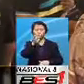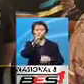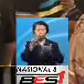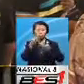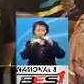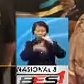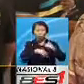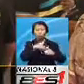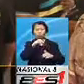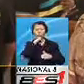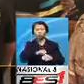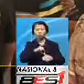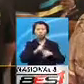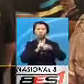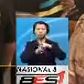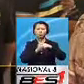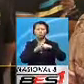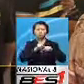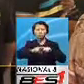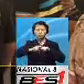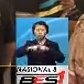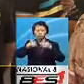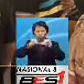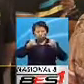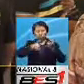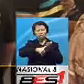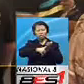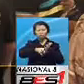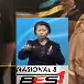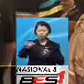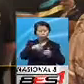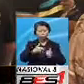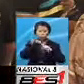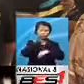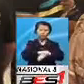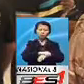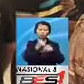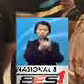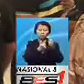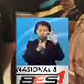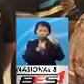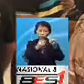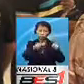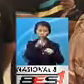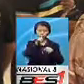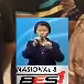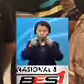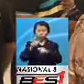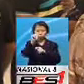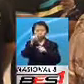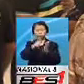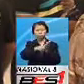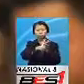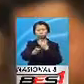bawah umur positif pelbagai jenis dadah kesemua ditahan ikut seksyen 151 a atas dadah